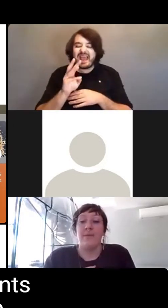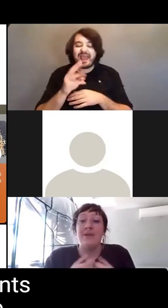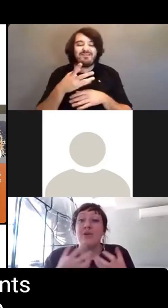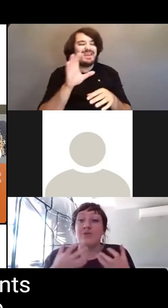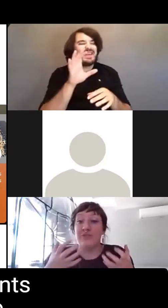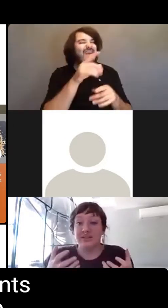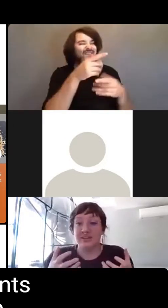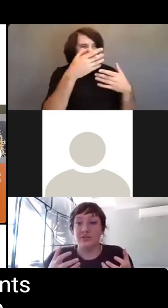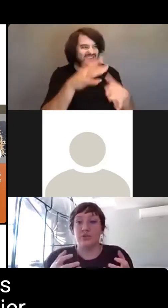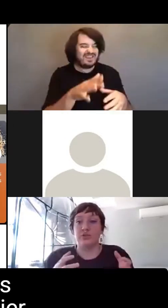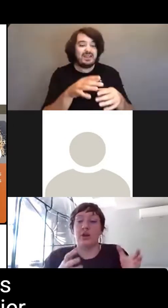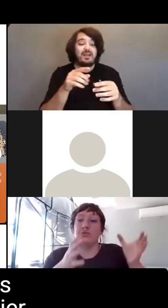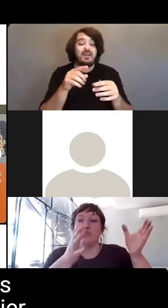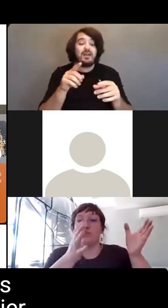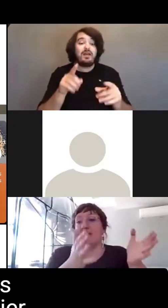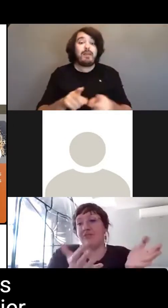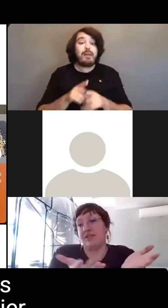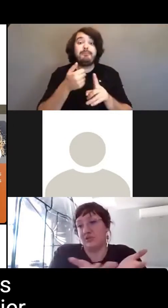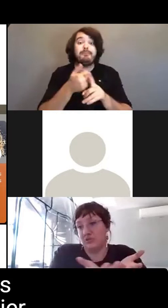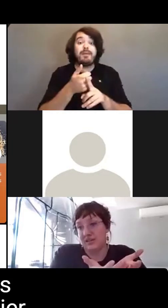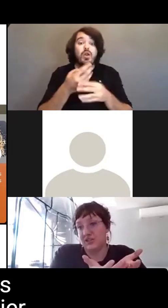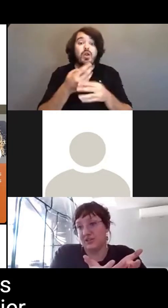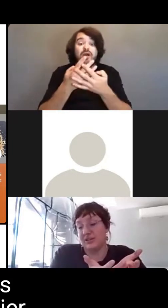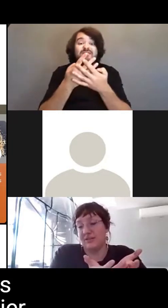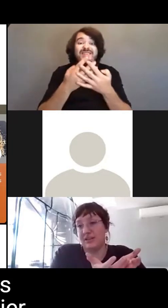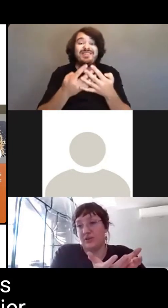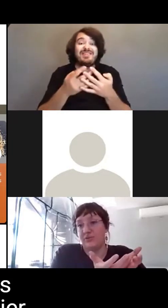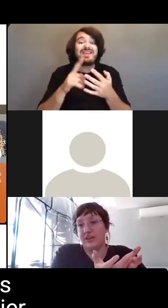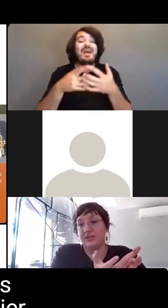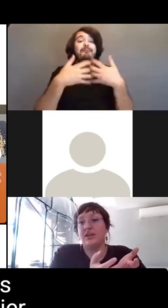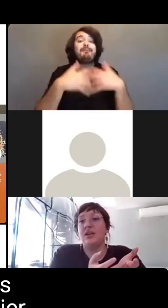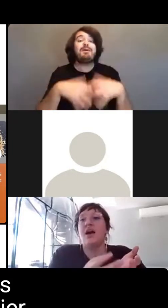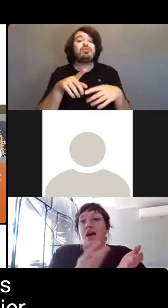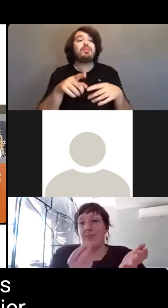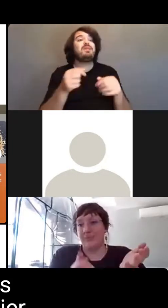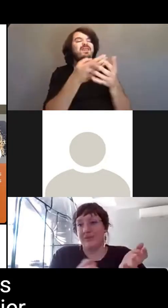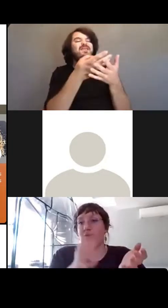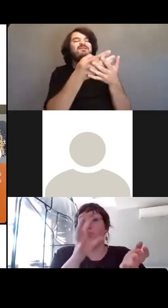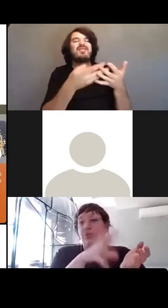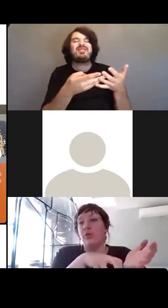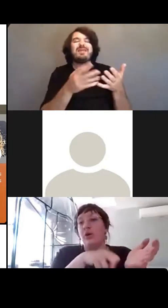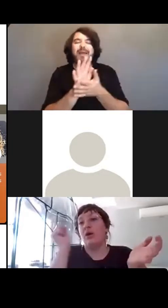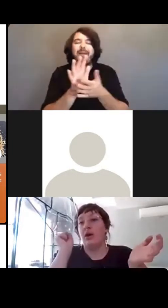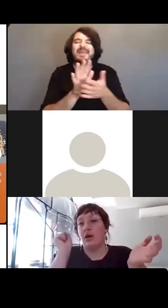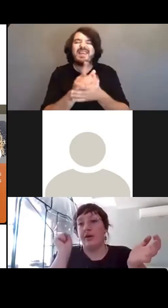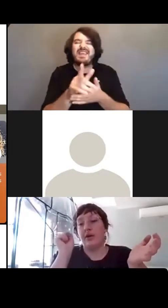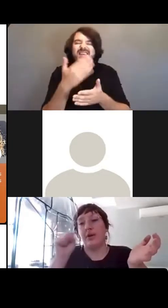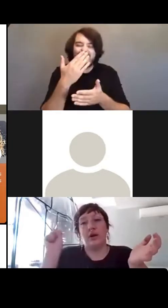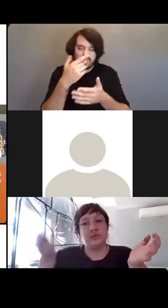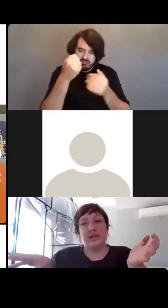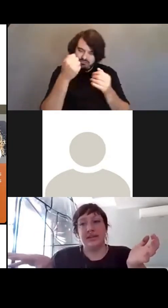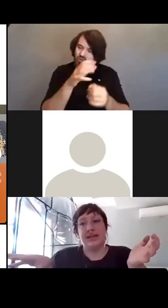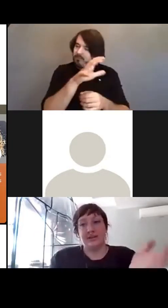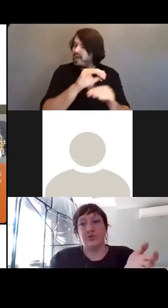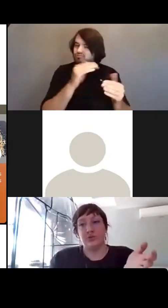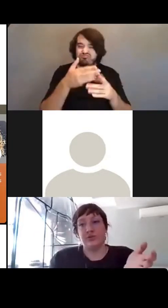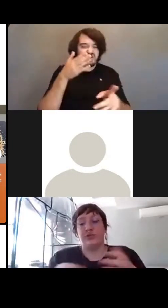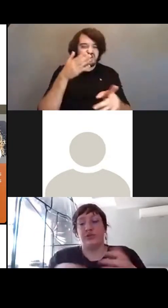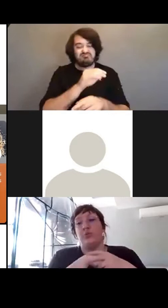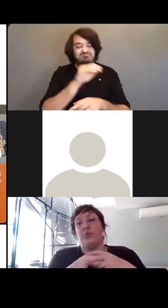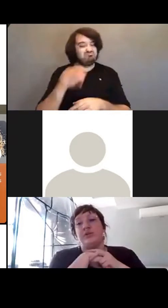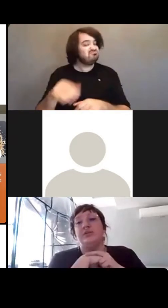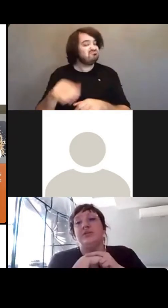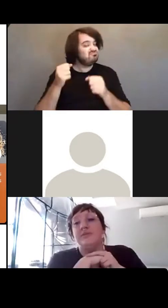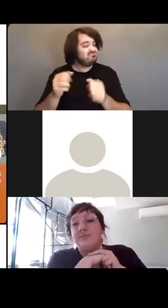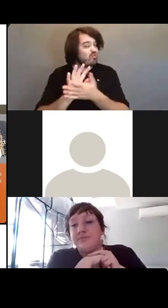Alors, même le filtre. Donc, quand on fait du café dans une machine avec un filtre en papier, on peut le prendre et l'inclure dans